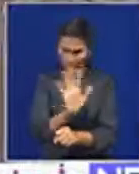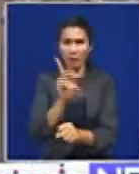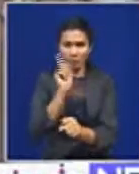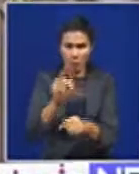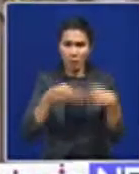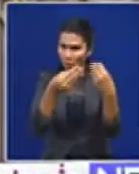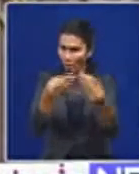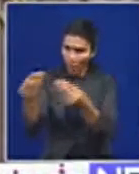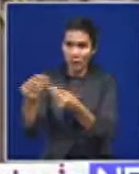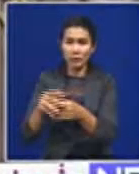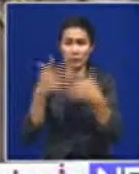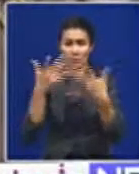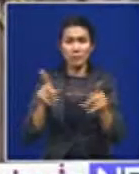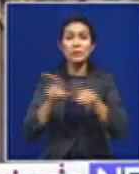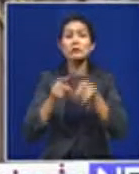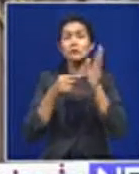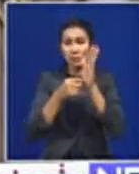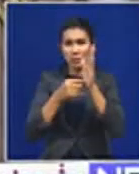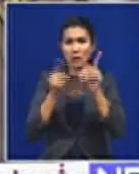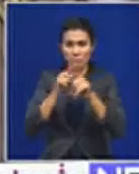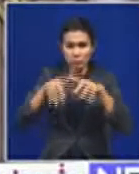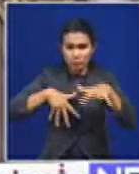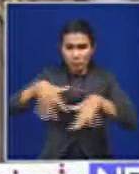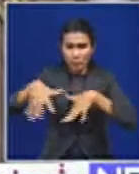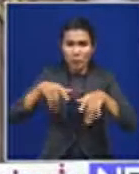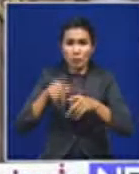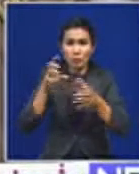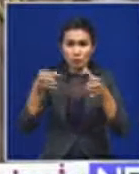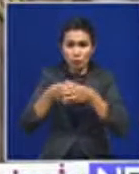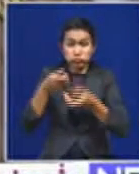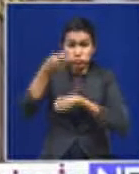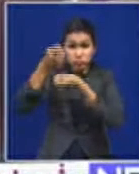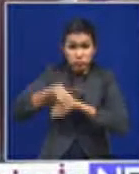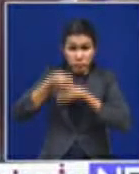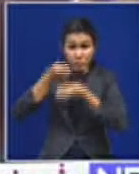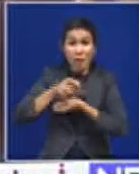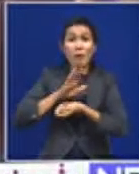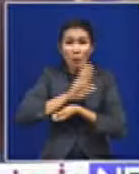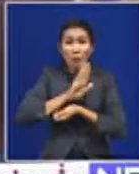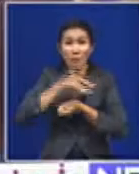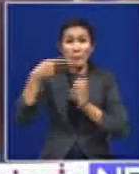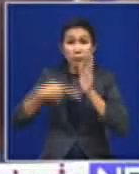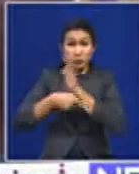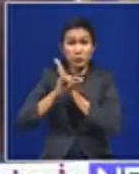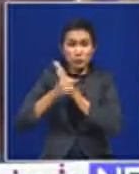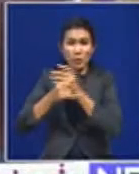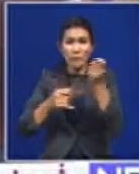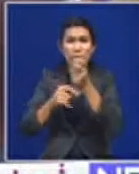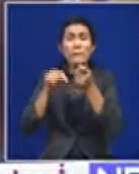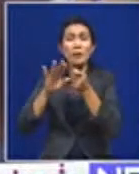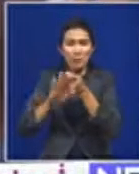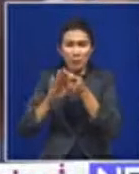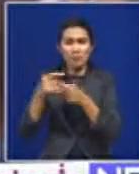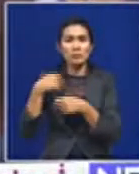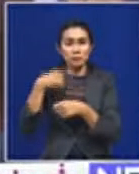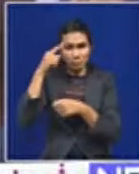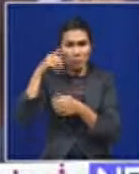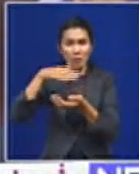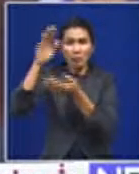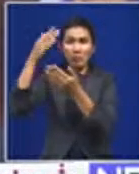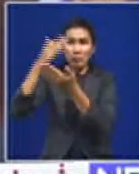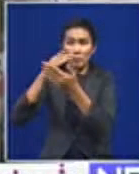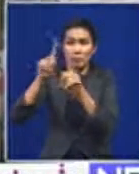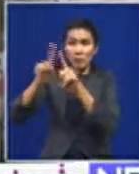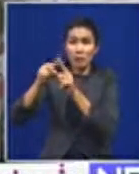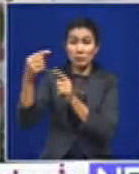รกรในพื้นที่บ้านวังมะเดื่อตำบลห้วยทรายอำเภอเมืองประจวบคีรีขันธ์ได้ขานรับนโยบายจังหวัดและรัฐบ